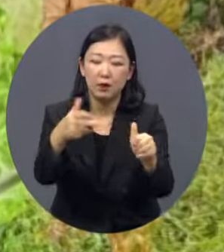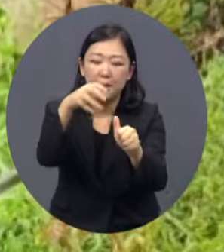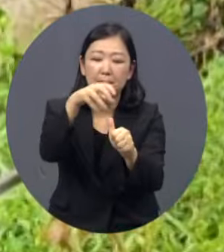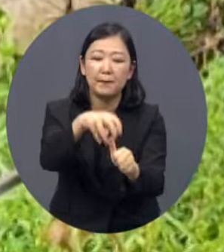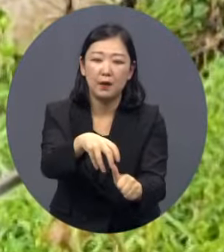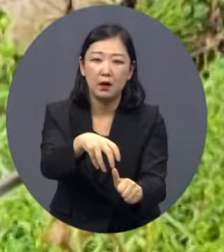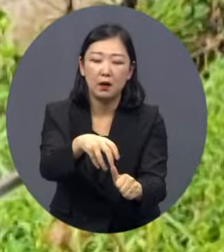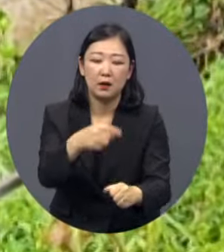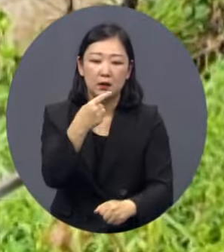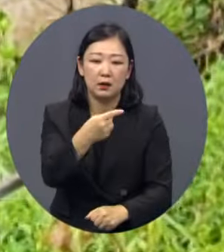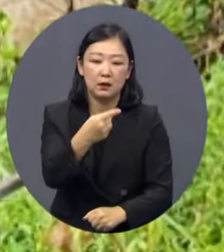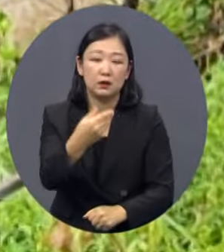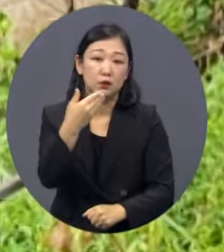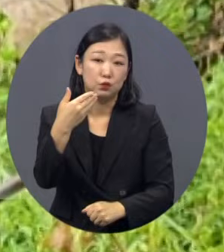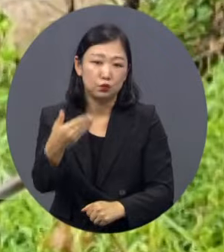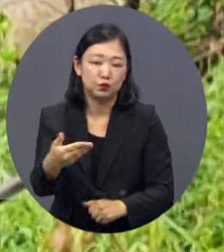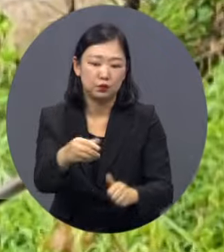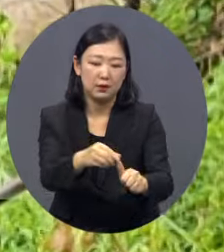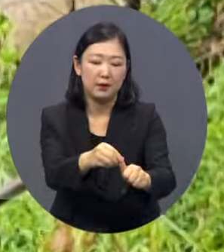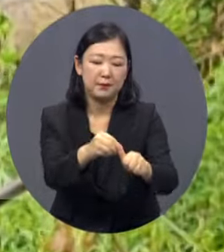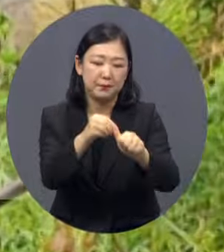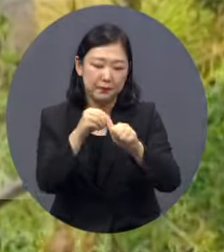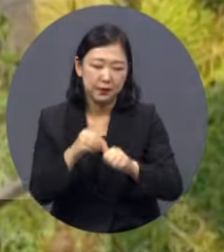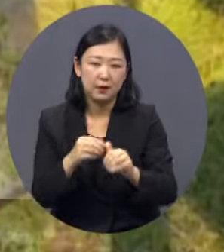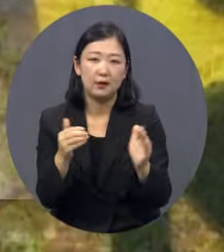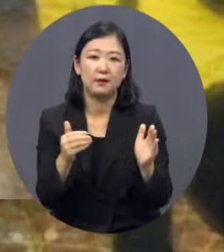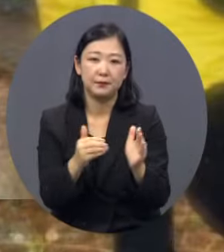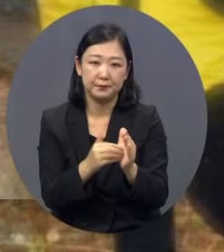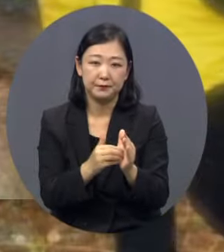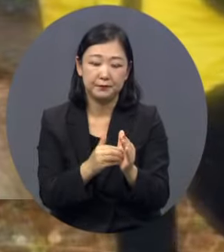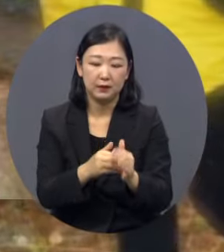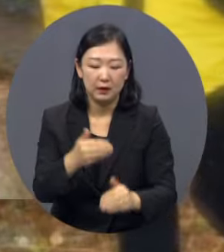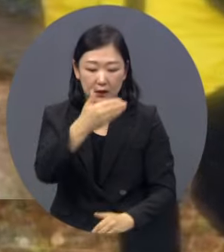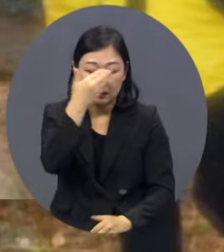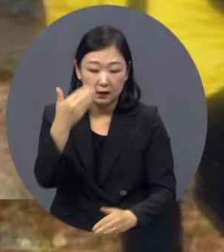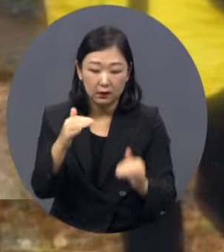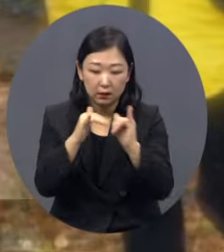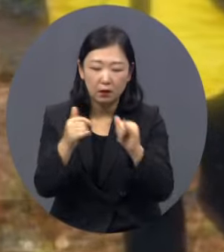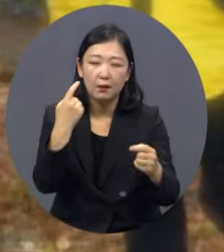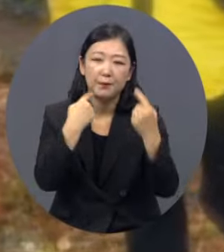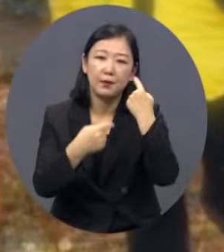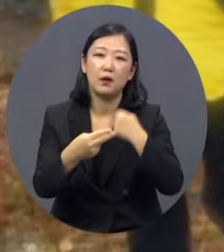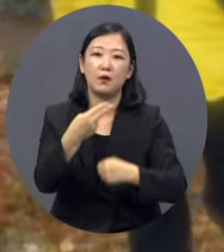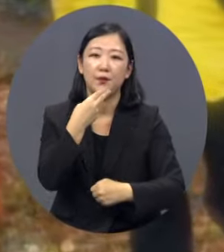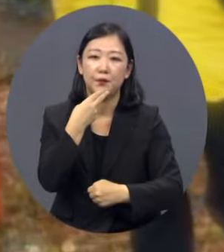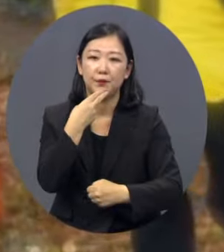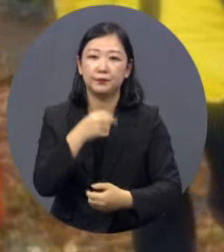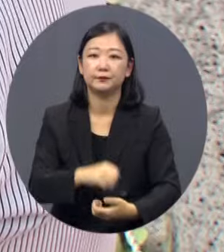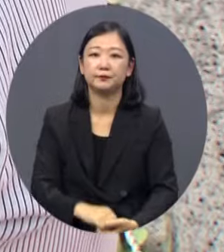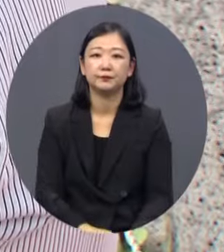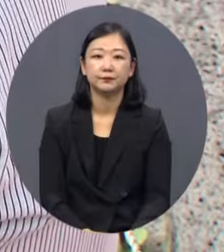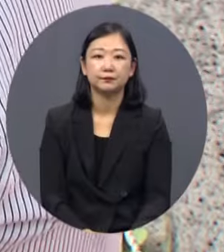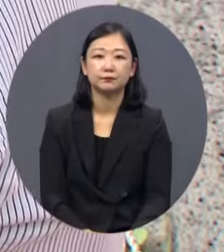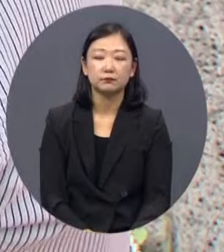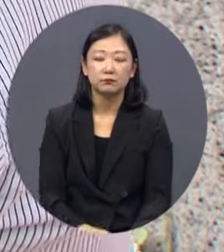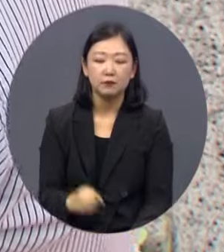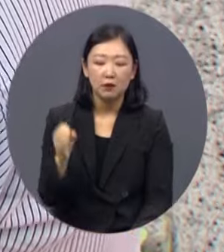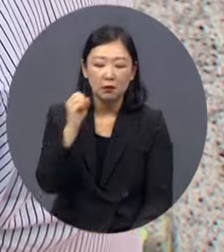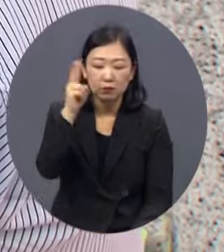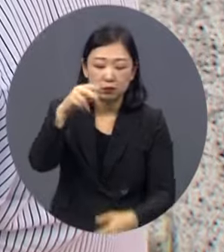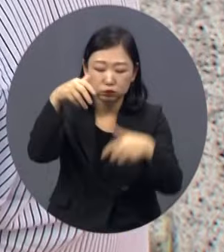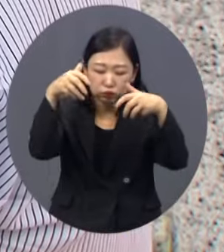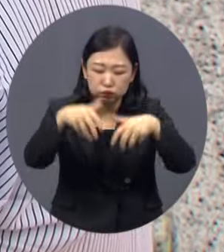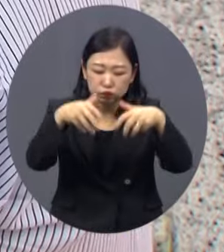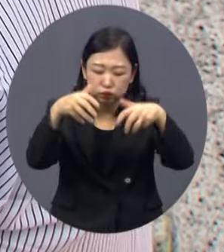고립됐다. 119 구조대에 의해 40분 만에 구조됐는데 다행히 다친 사람은 없었습니다. 순식간에 내리는데